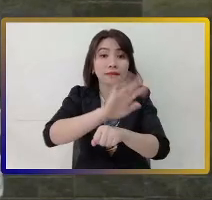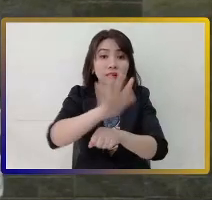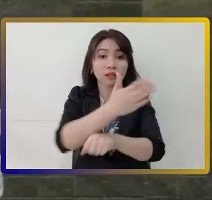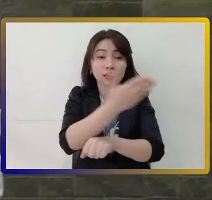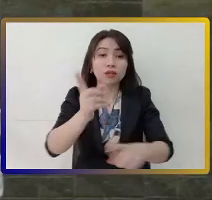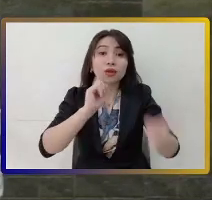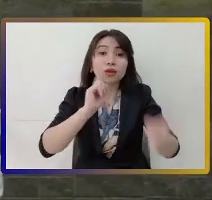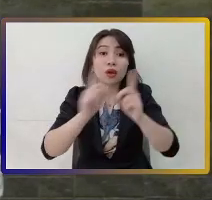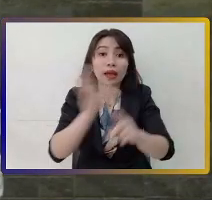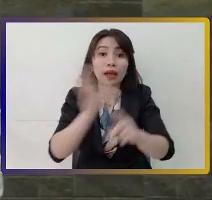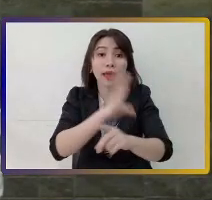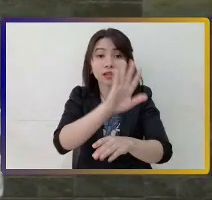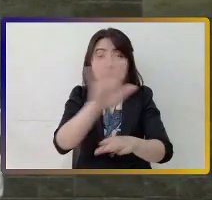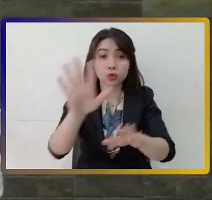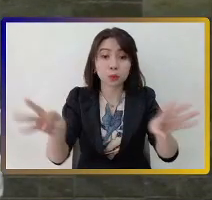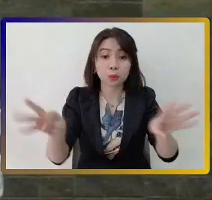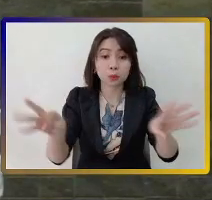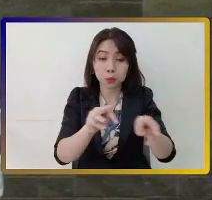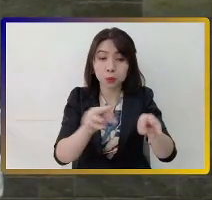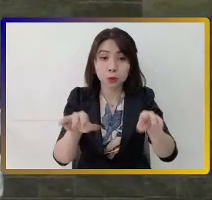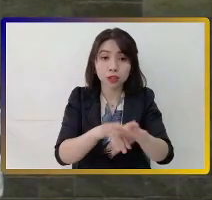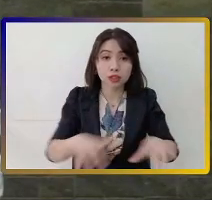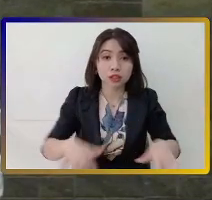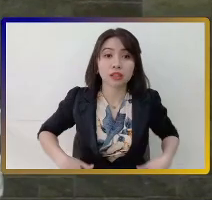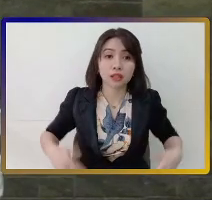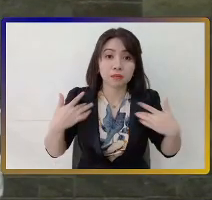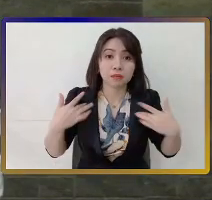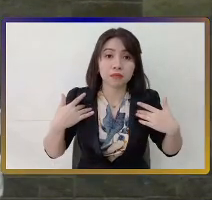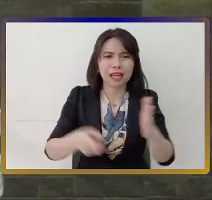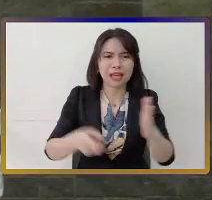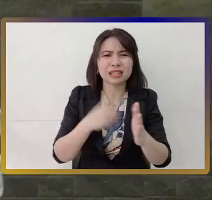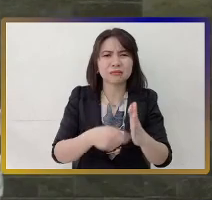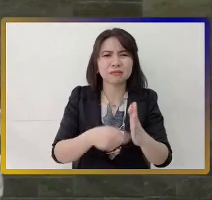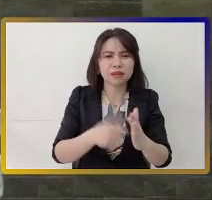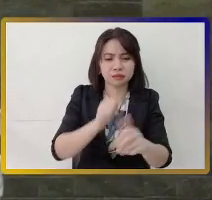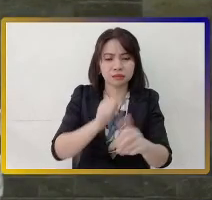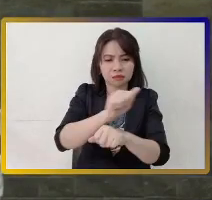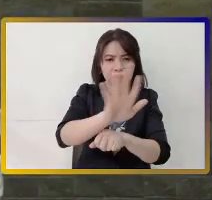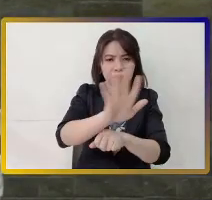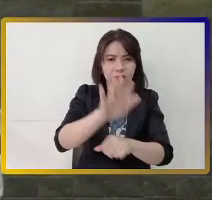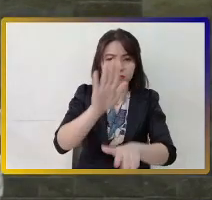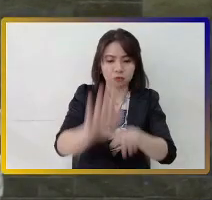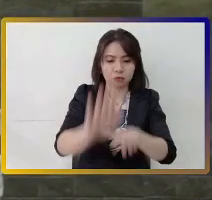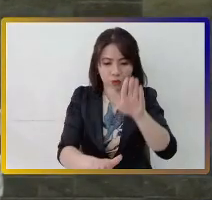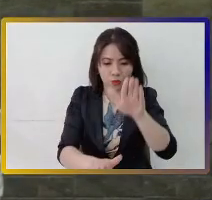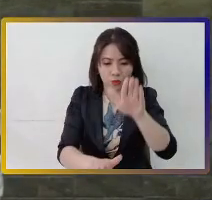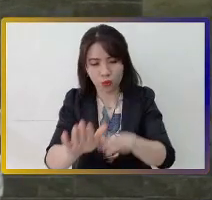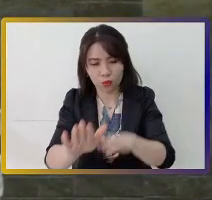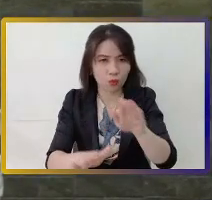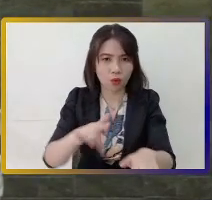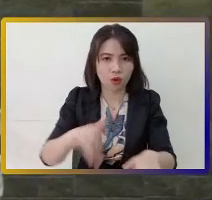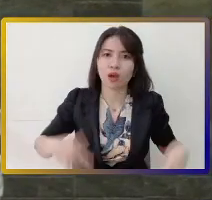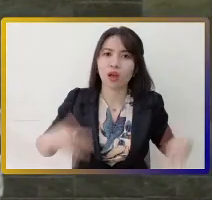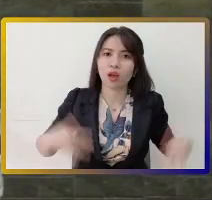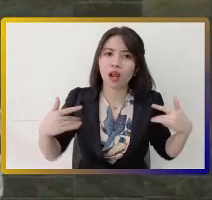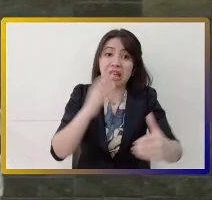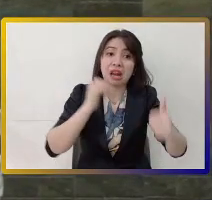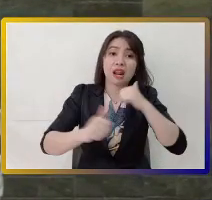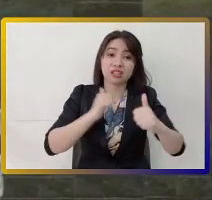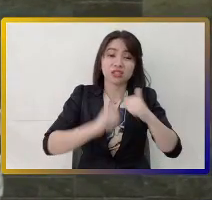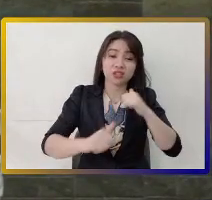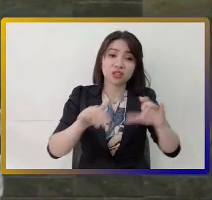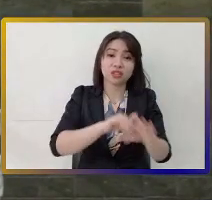ay apektado pa rin. Sometimes yung ating paglalakay ay apektado pa rin. Sometimes yung mga action natin ay apektado